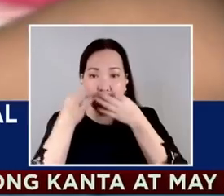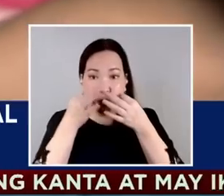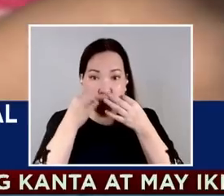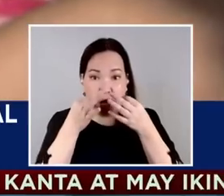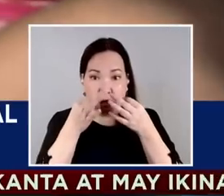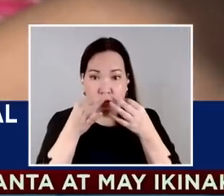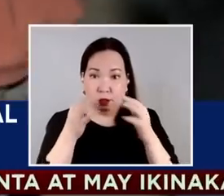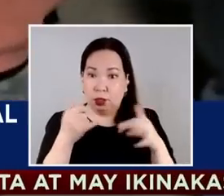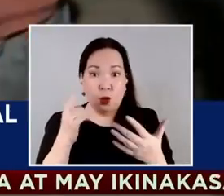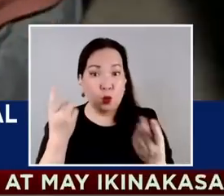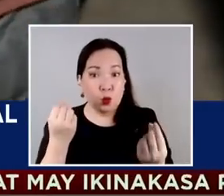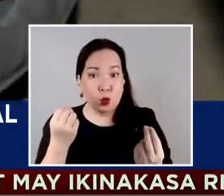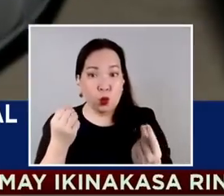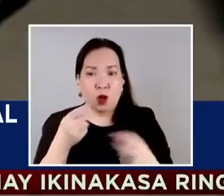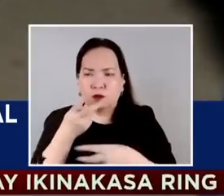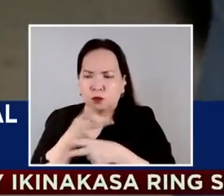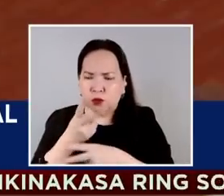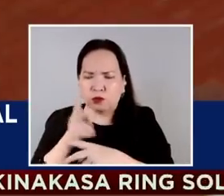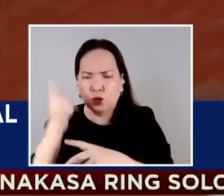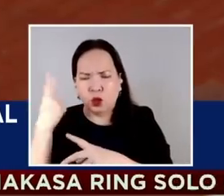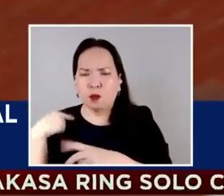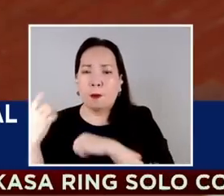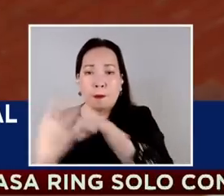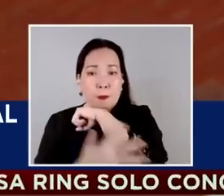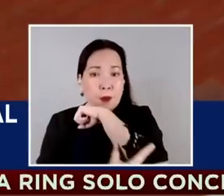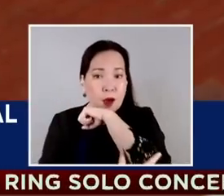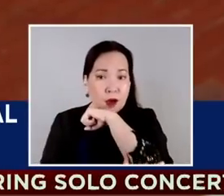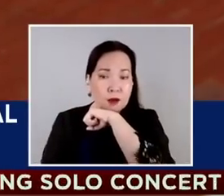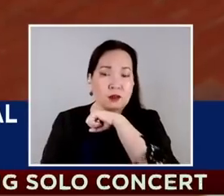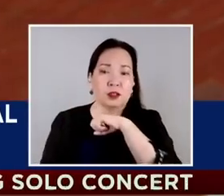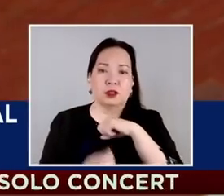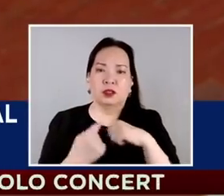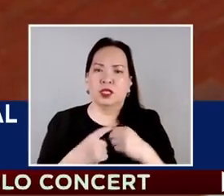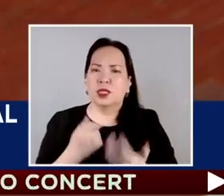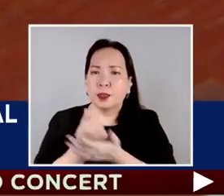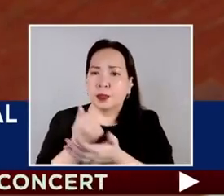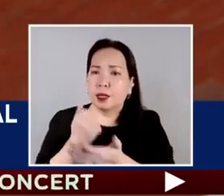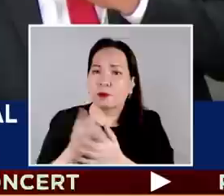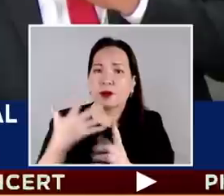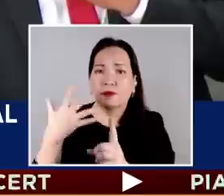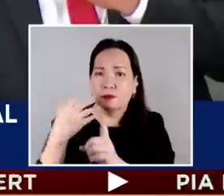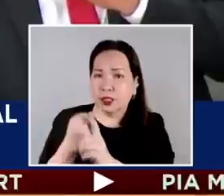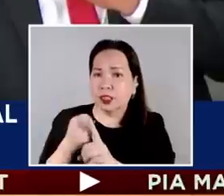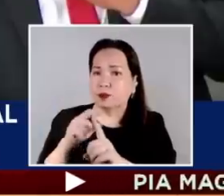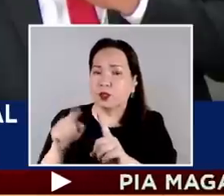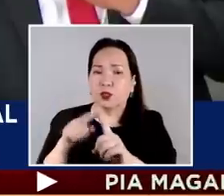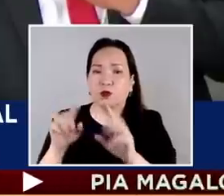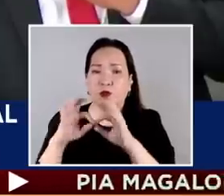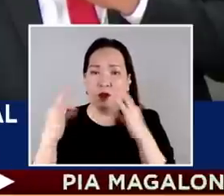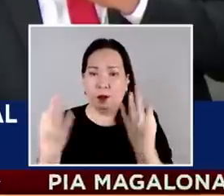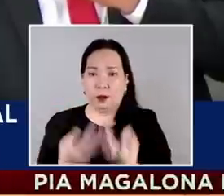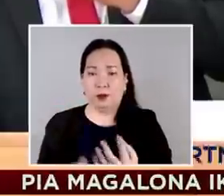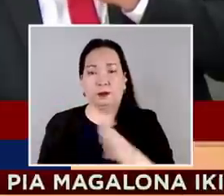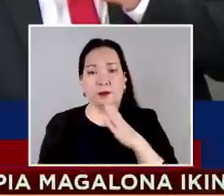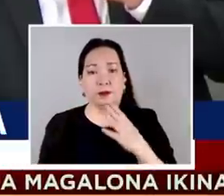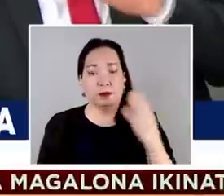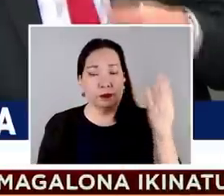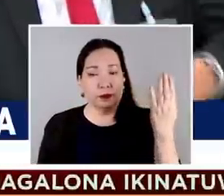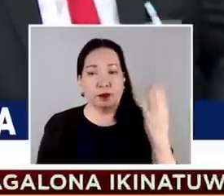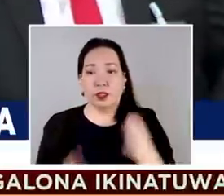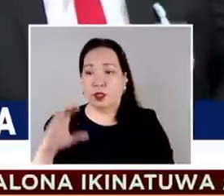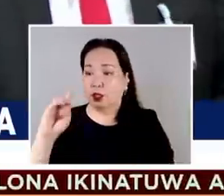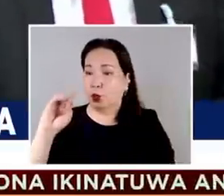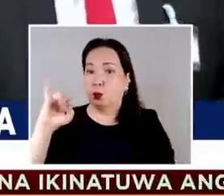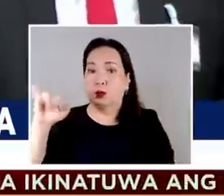pamamagitan ng pagtutok sa kahirapan, rehabilitasyon at tulong sa mga biktima at pamilya. The Department of Justice has enacted